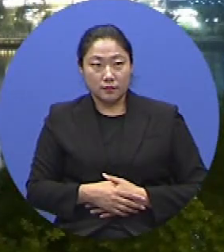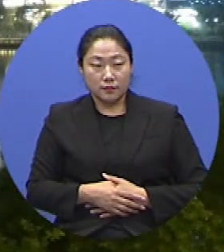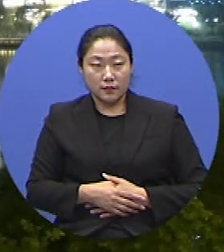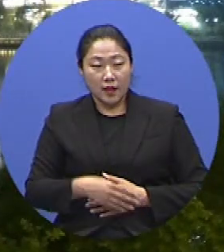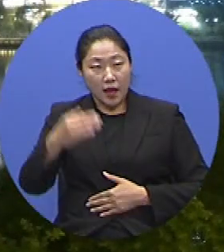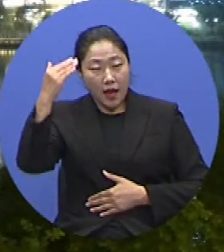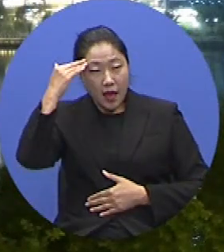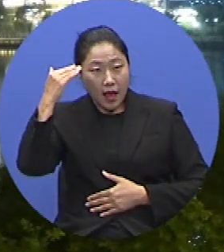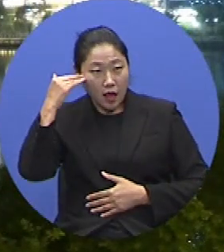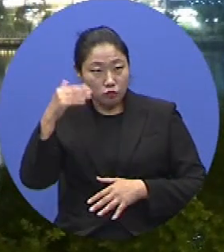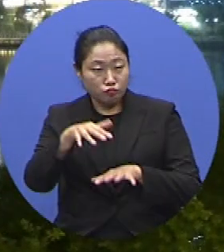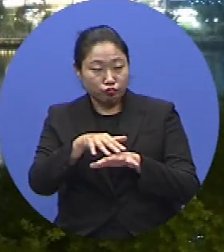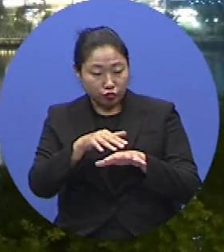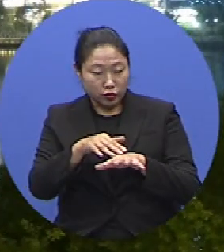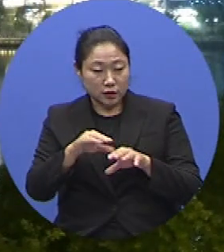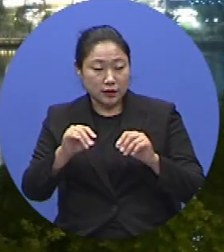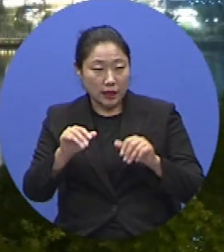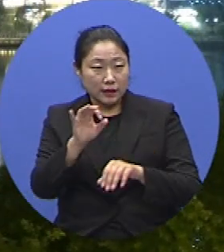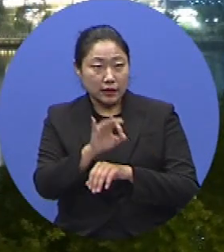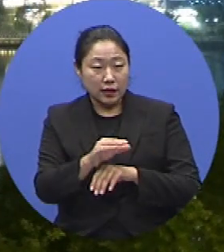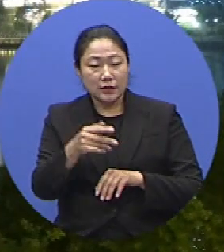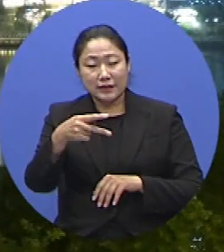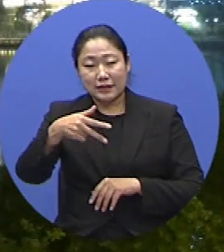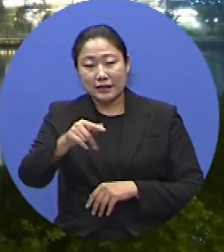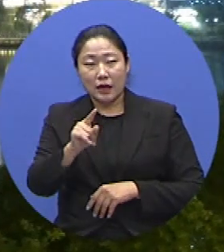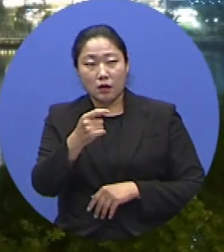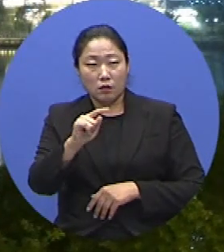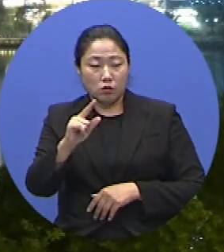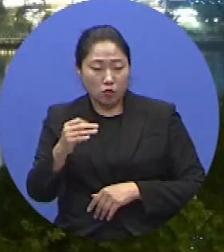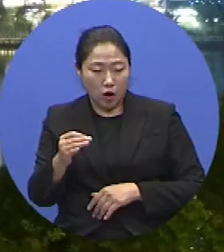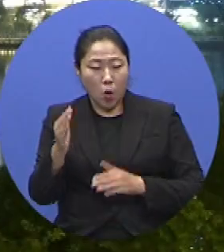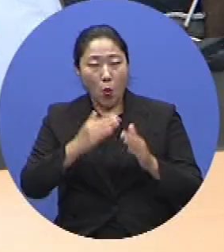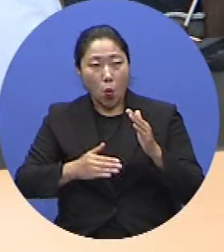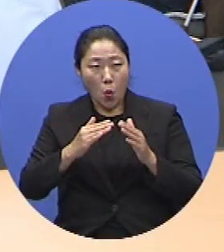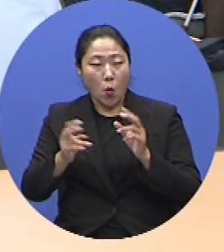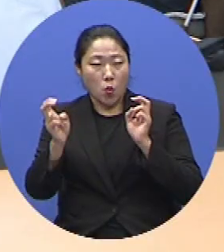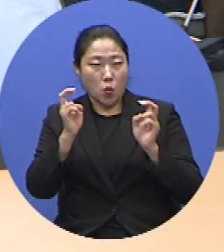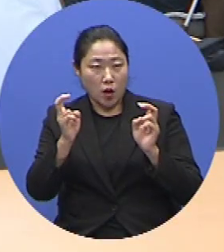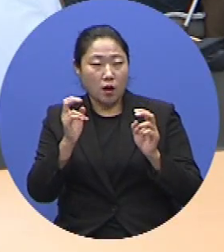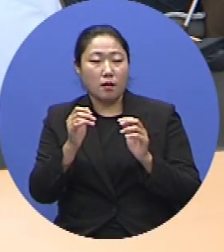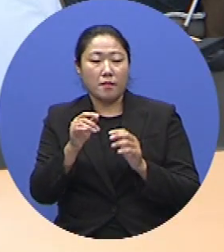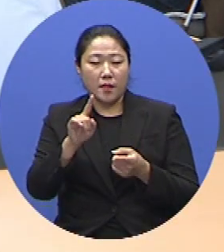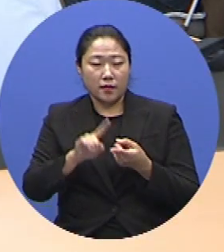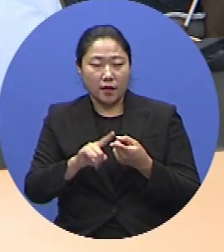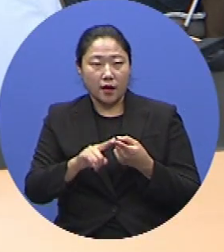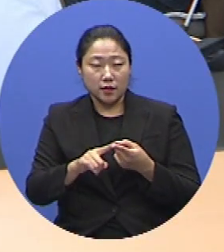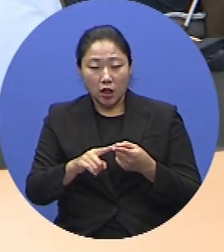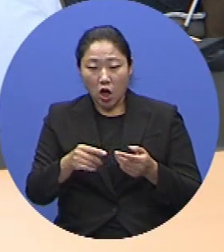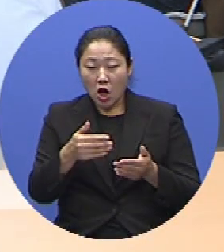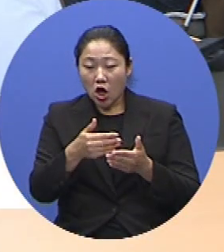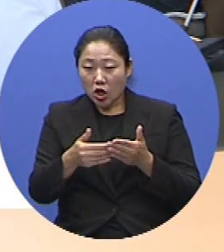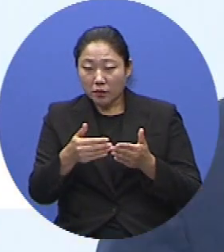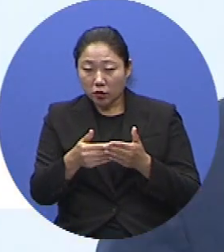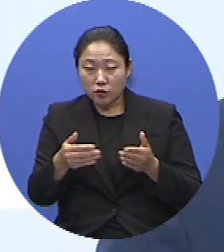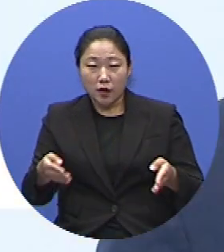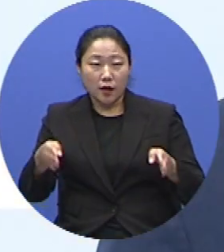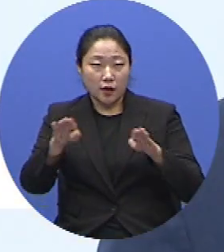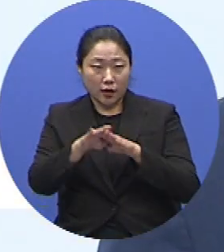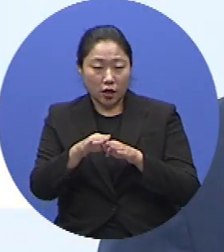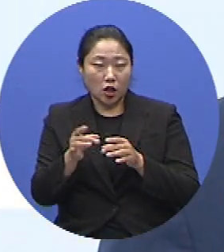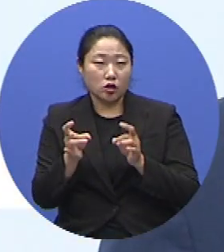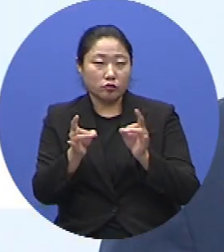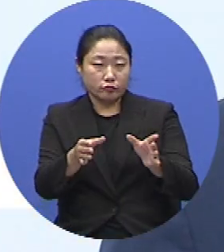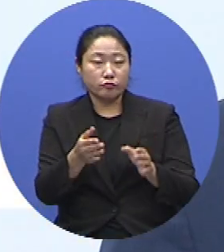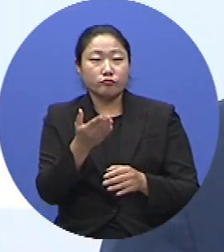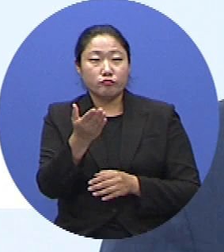대한방직 부지 개발 사업자인 자왕이 공공 기어의 일환으로 전주시의 실인 미술관을 지어 기부 체납하다